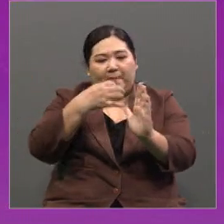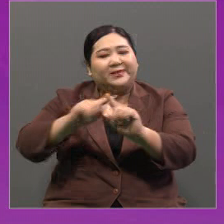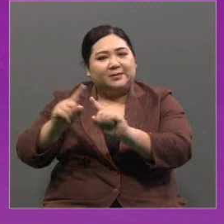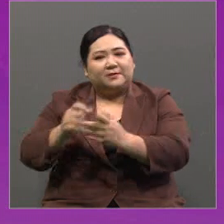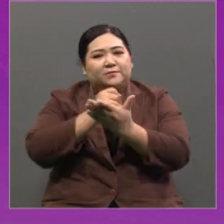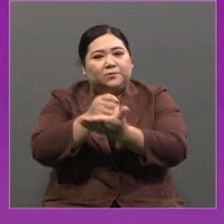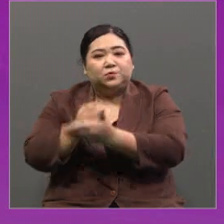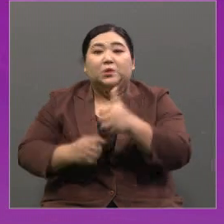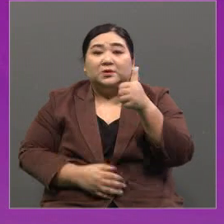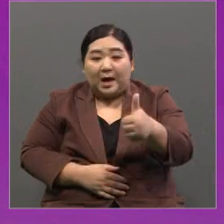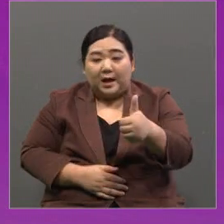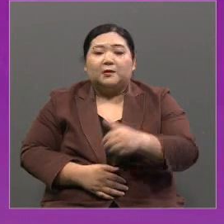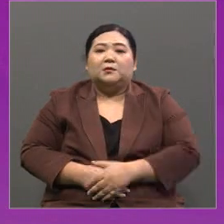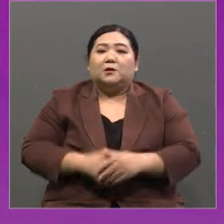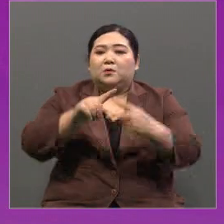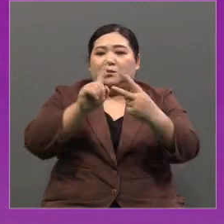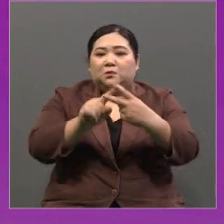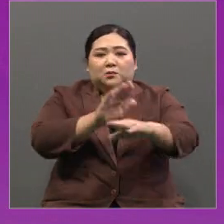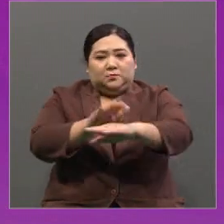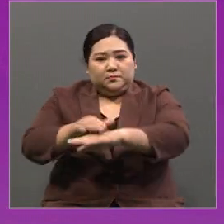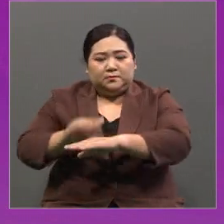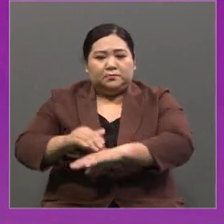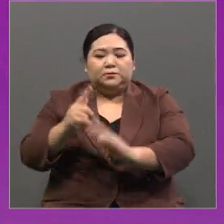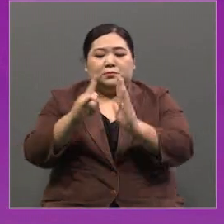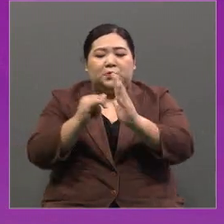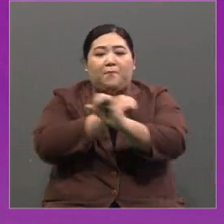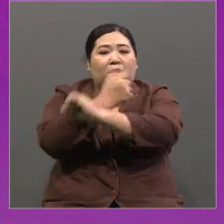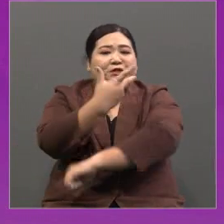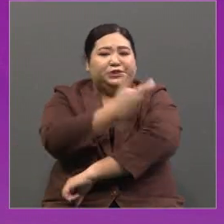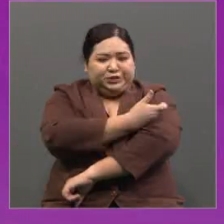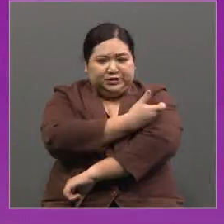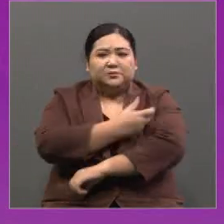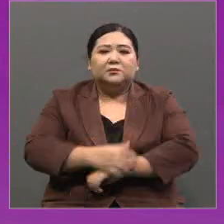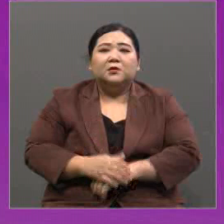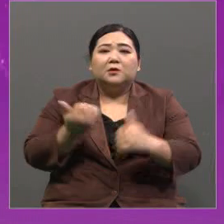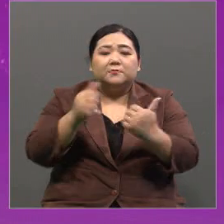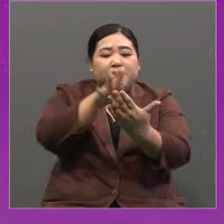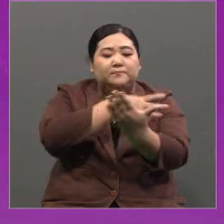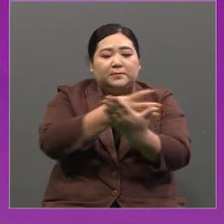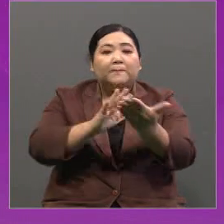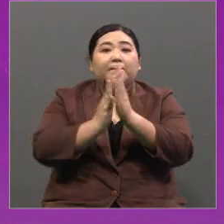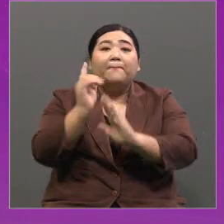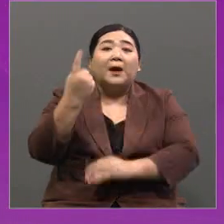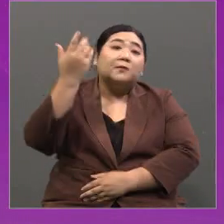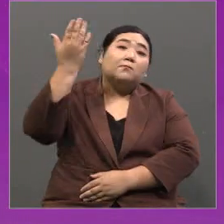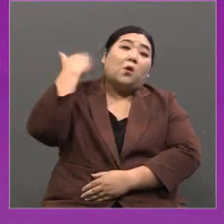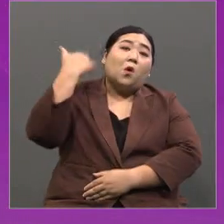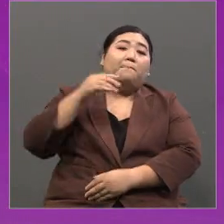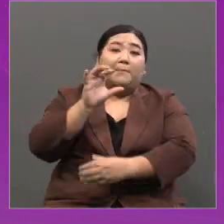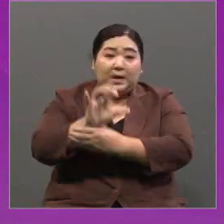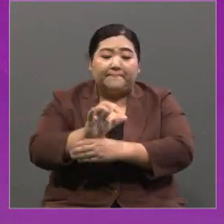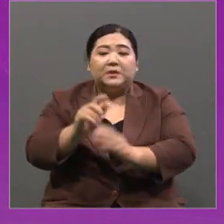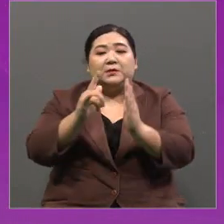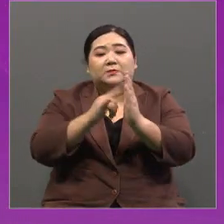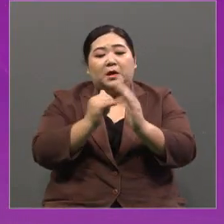น้นย้ำเรื่องของการฉีดวัคซีนค่ะคือหลังจากนี้เขาจะมีการปรับแผนที่สำคัญ ยังไงฮะ คือก่อนหน้านี้เราต้องฉีดให้ครบโดสใช่ไหมคะอย่